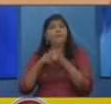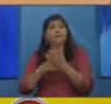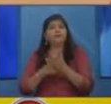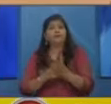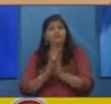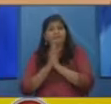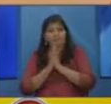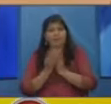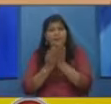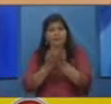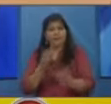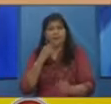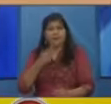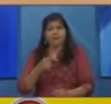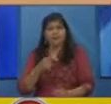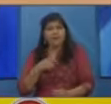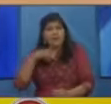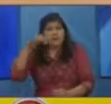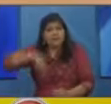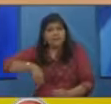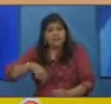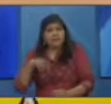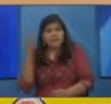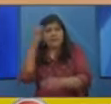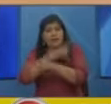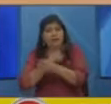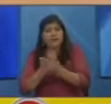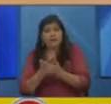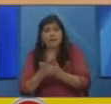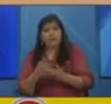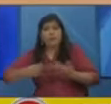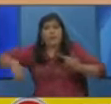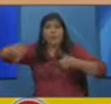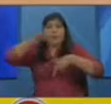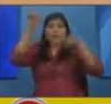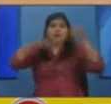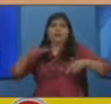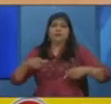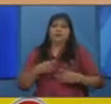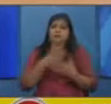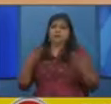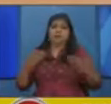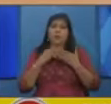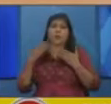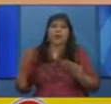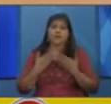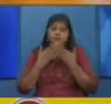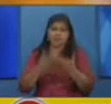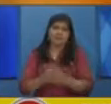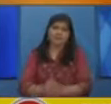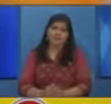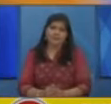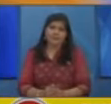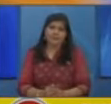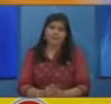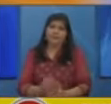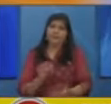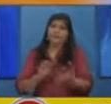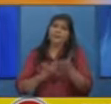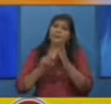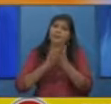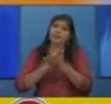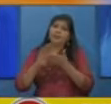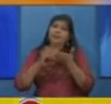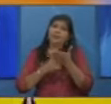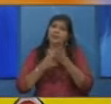नमन करता हूं और इस खास अवसर के लिए देशवासियों को हार्दिक शुभकामनाएं देता हूं। महर्षि वाल्मीकि